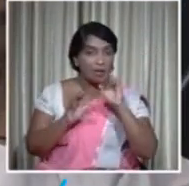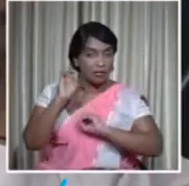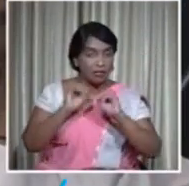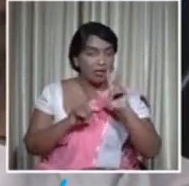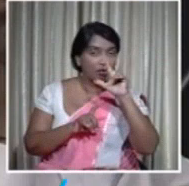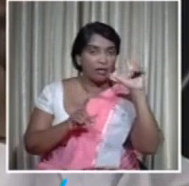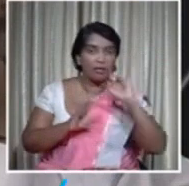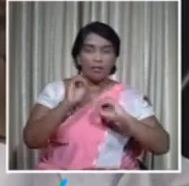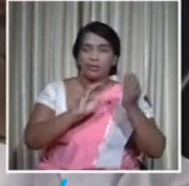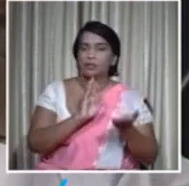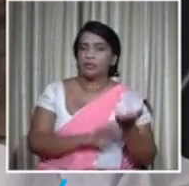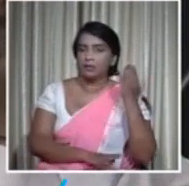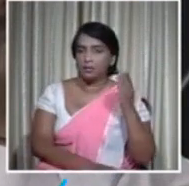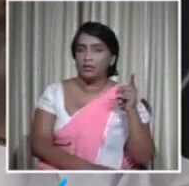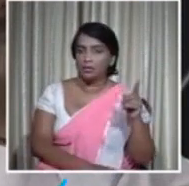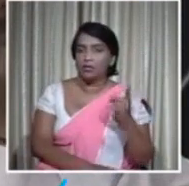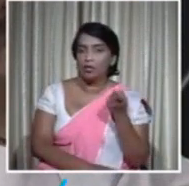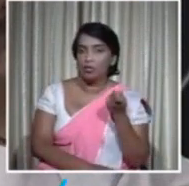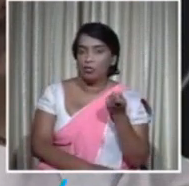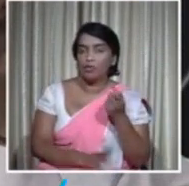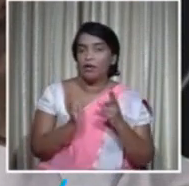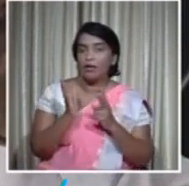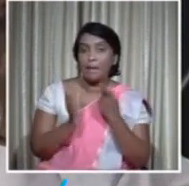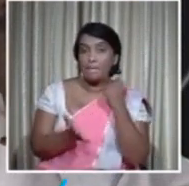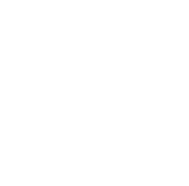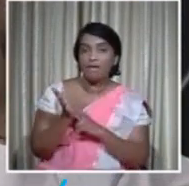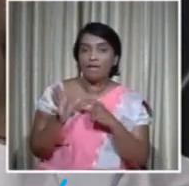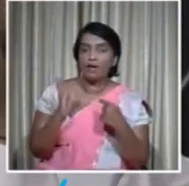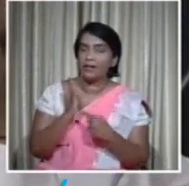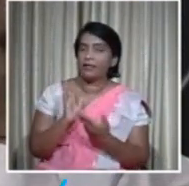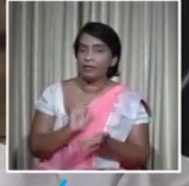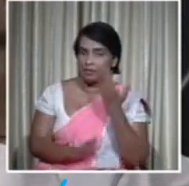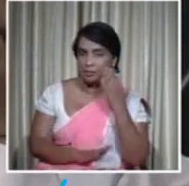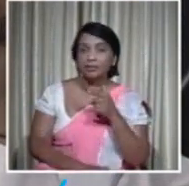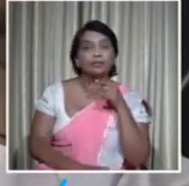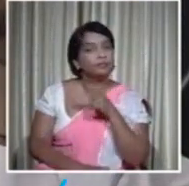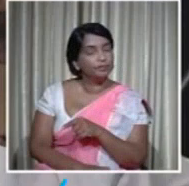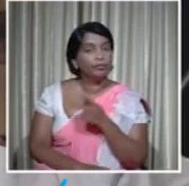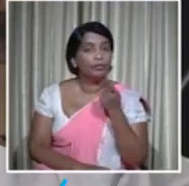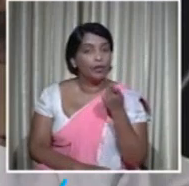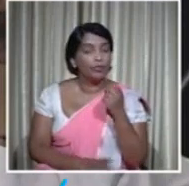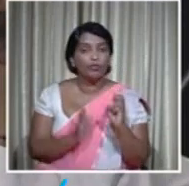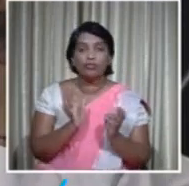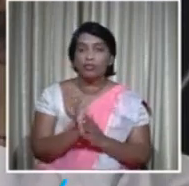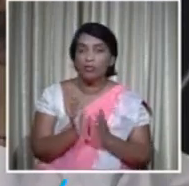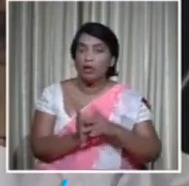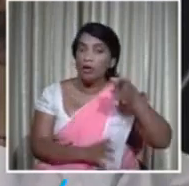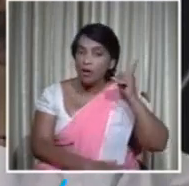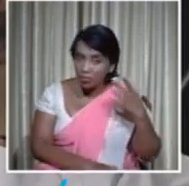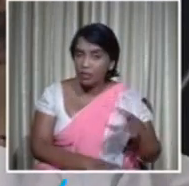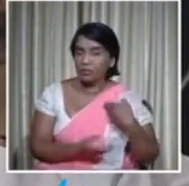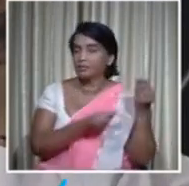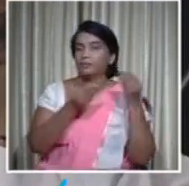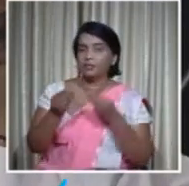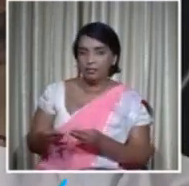සභාවේ සිටියේ නැහැ. ඒකට කියන්නේ ෆයිනෑන්ෂල් වැට් එක. ඒ කියන්නේ බැංකු වලට ගහන වැට් එක. ඉතින් ඒක මුදල් කාර්ක සභාවෙන් අනුමත කළා තමයි මෙතනට